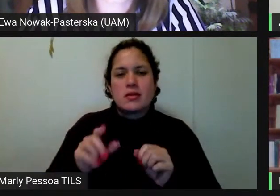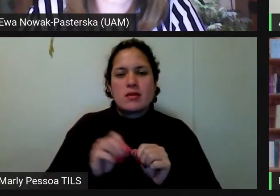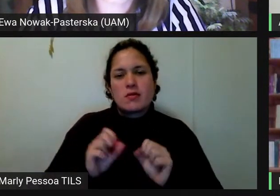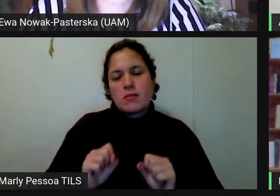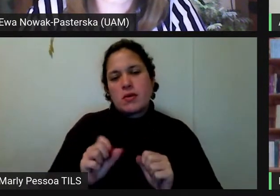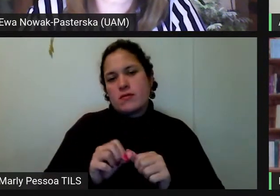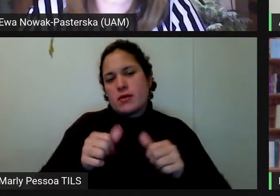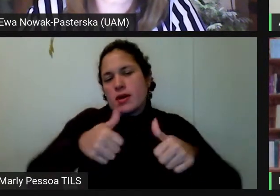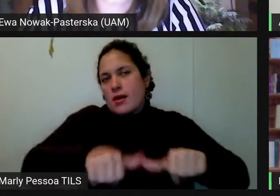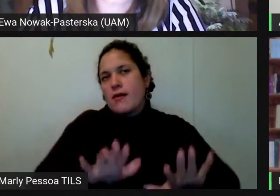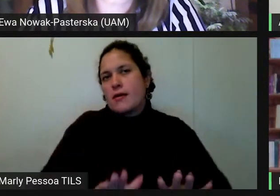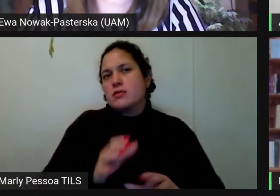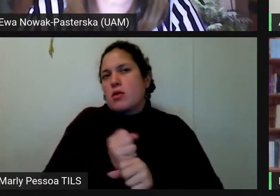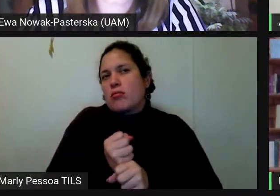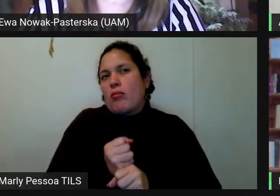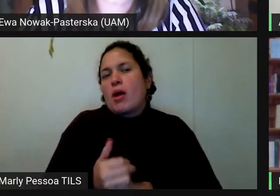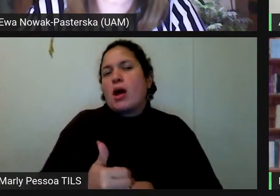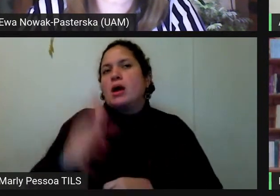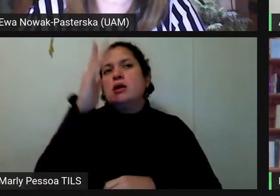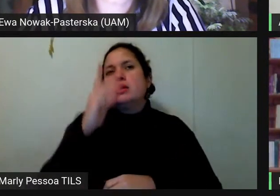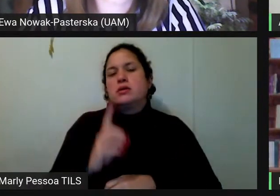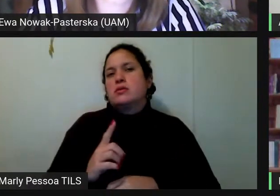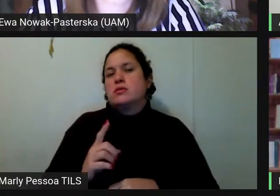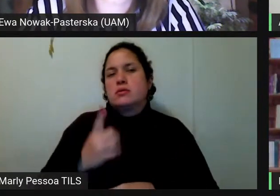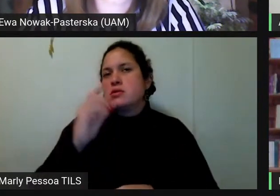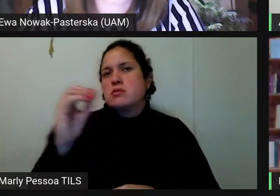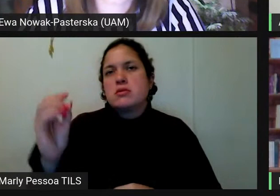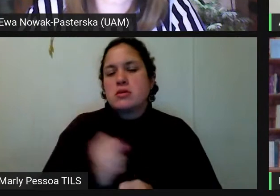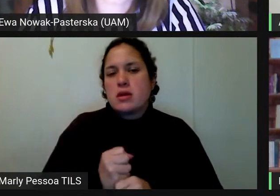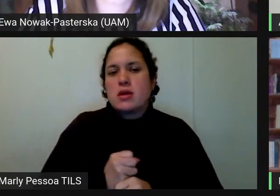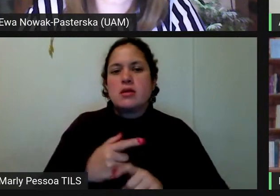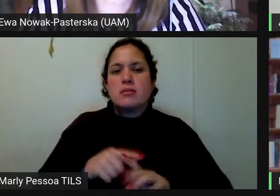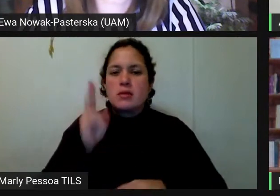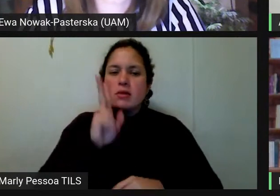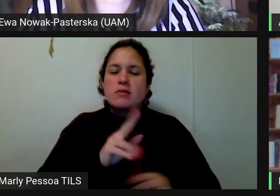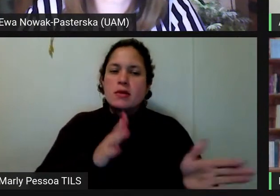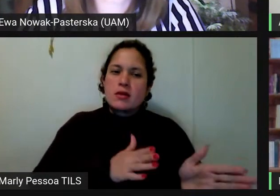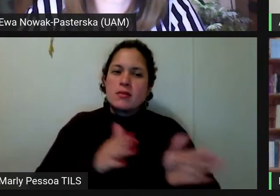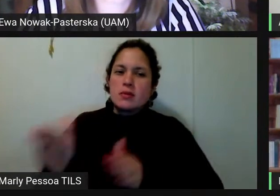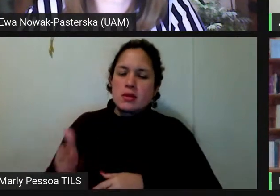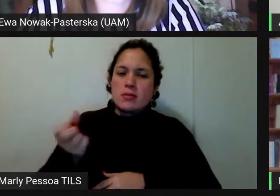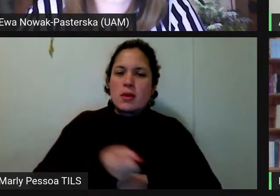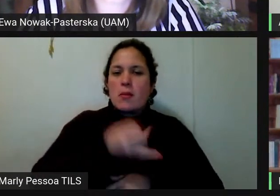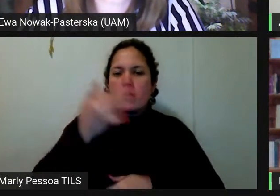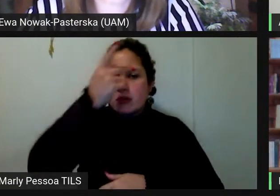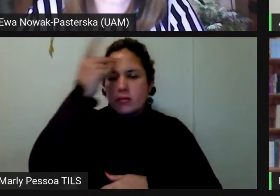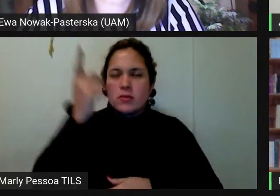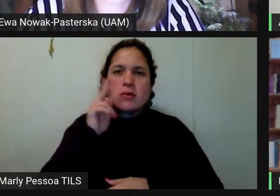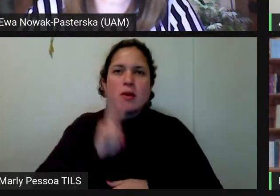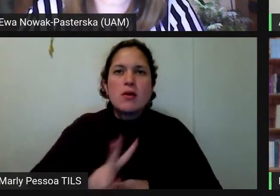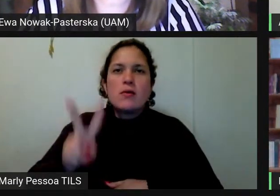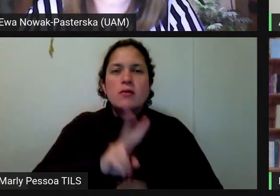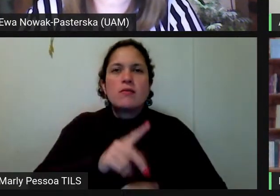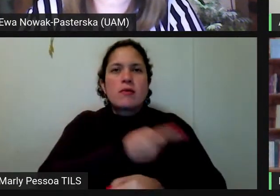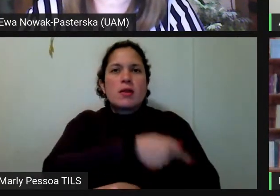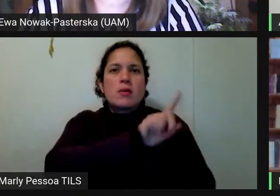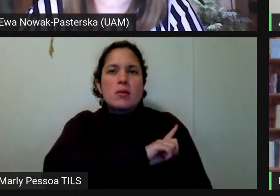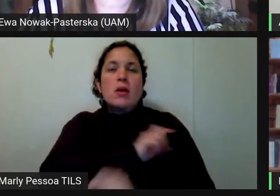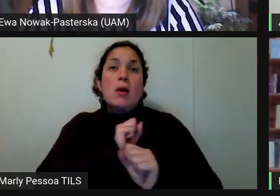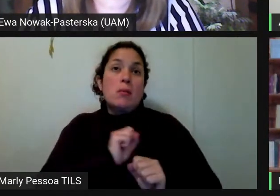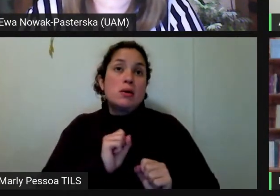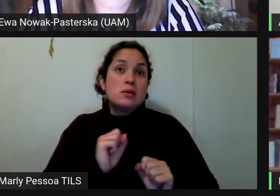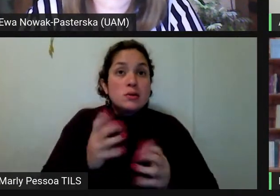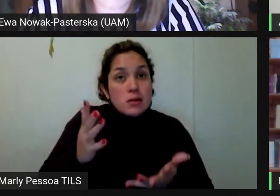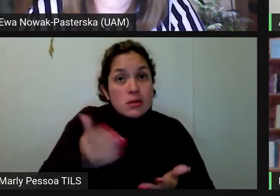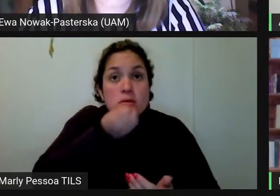ainda centenas de anos, porém ela observou esse processo, então talvez para algumas pessoas que estão aprendendo língua polonesa, isso seja uma boa